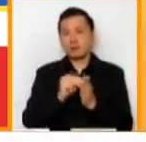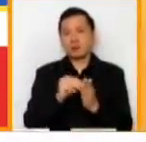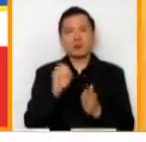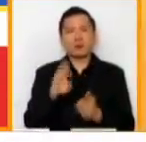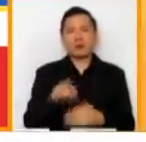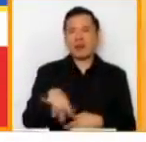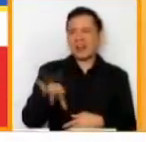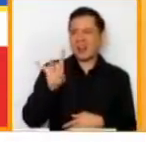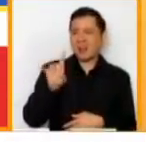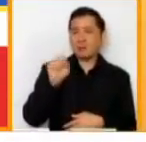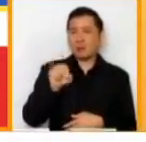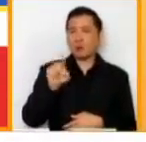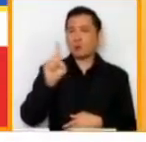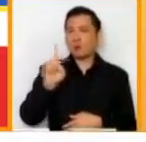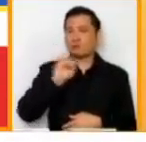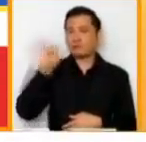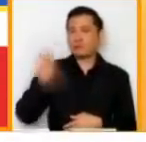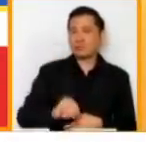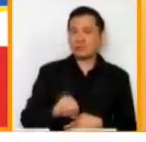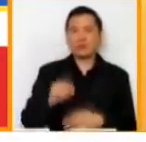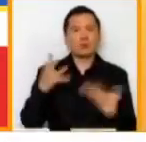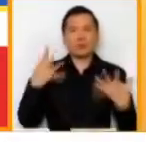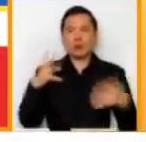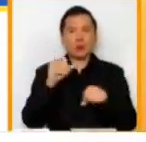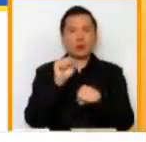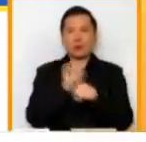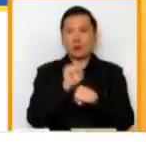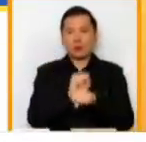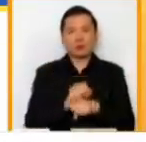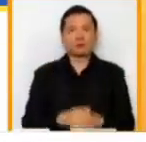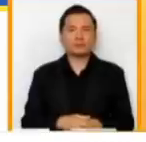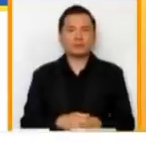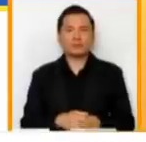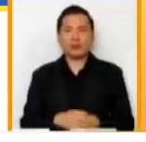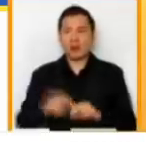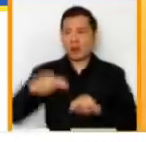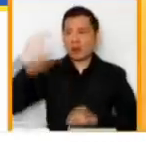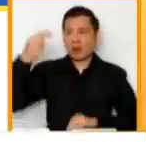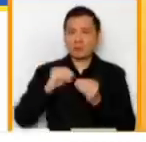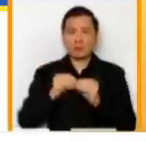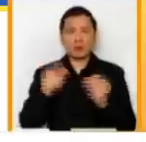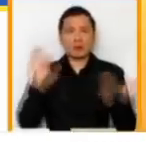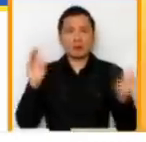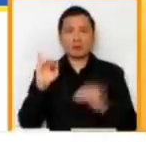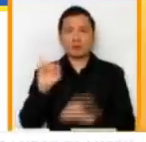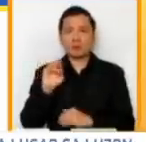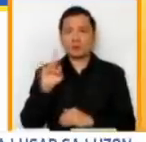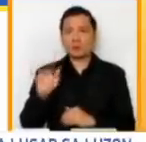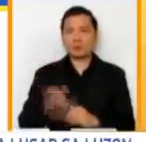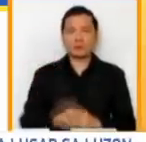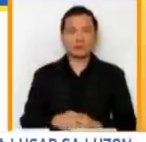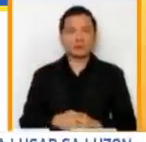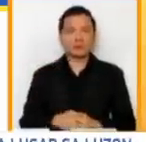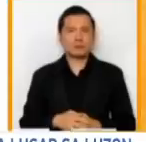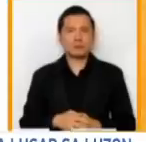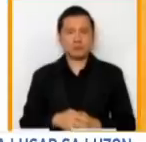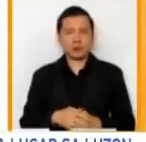8.1% unemployment rate. Mas mataas kaysa sa naitala noong Hulyo. Ikatlo naman sa pinakamababa ngayong taon